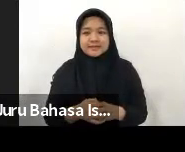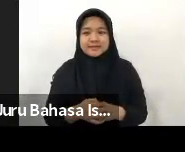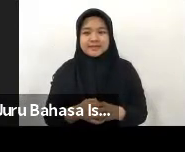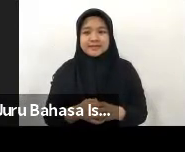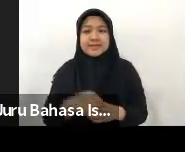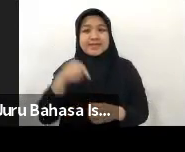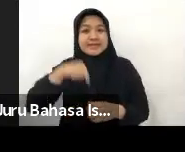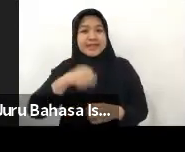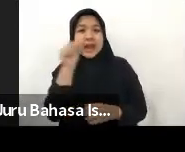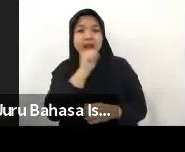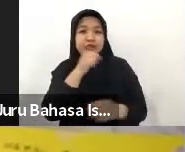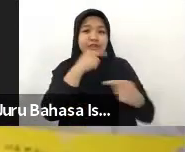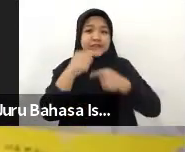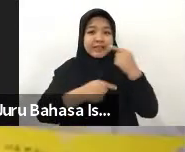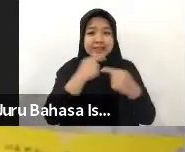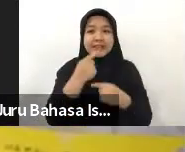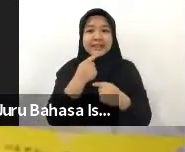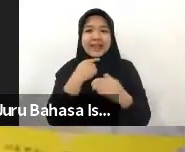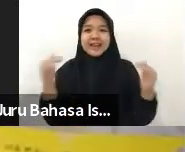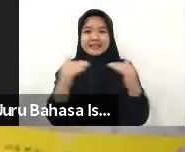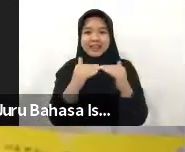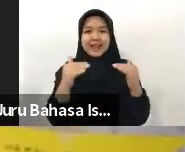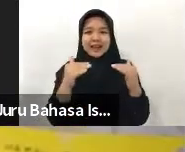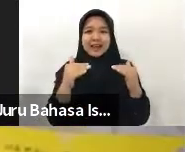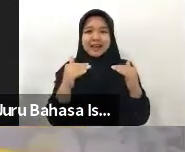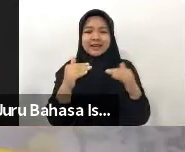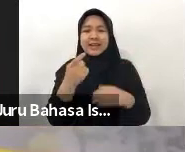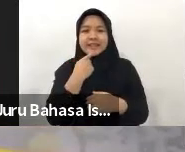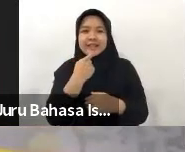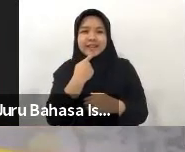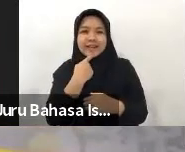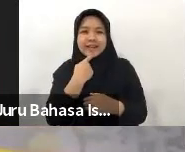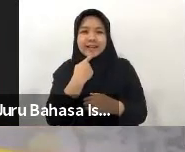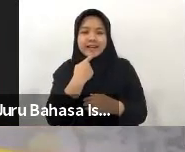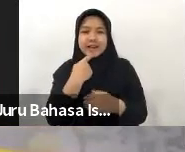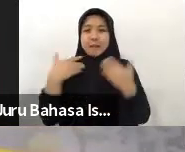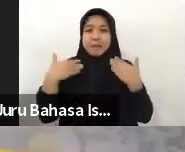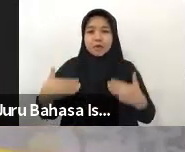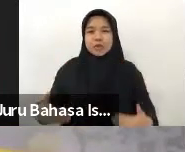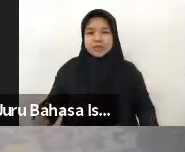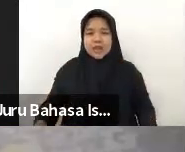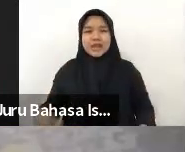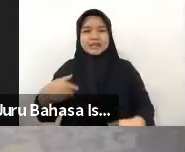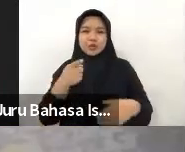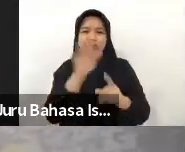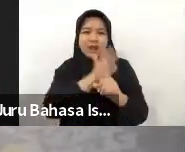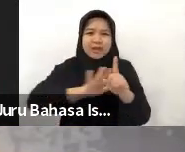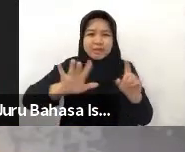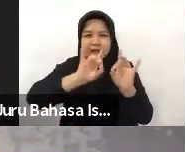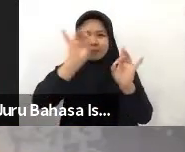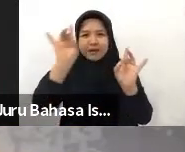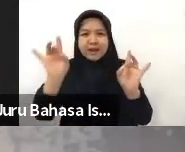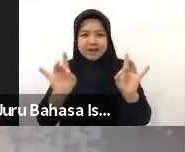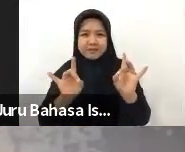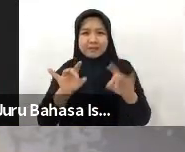Lagu ini bercerita tentang kesetaraan, jadi tentang manusia yang beragam, yang kadang-kadang